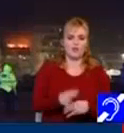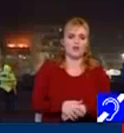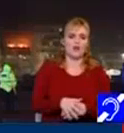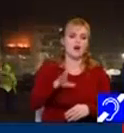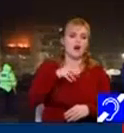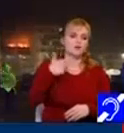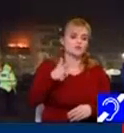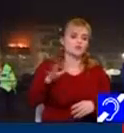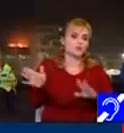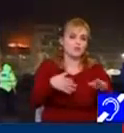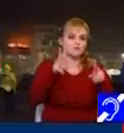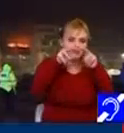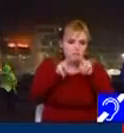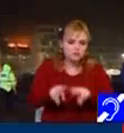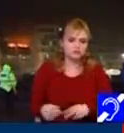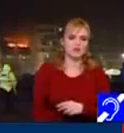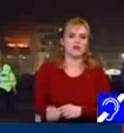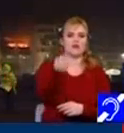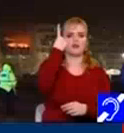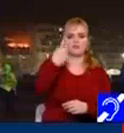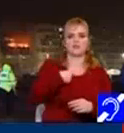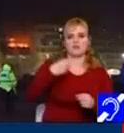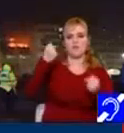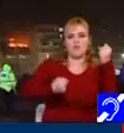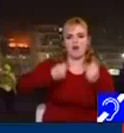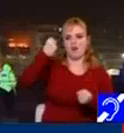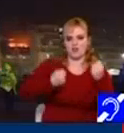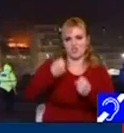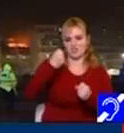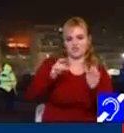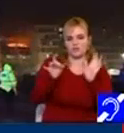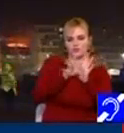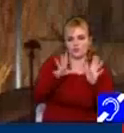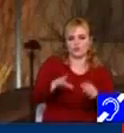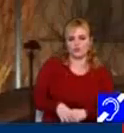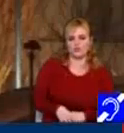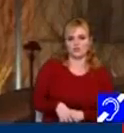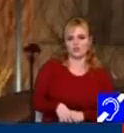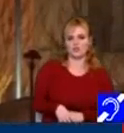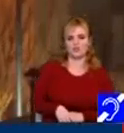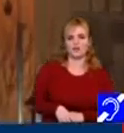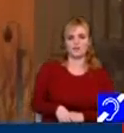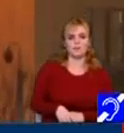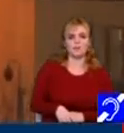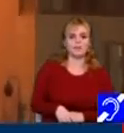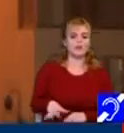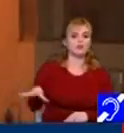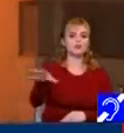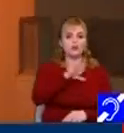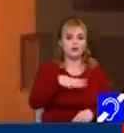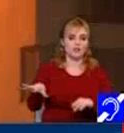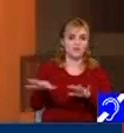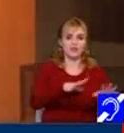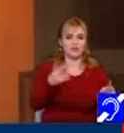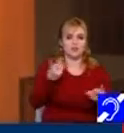au precizat că în urma investigațiilor preliminare, incendiul a fost provocat de un scurt circuit la unul dintre autovehicule. Toate